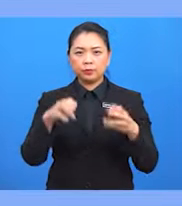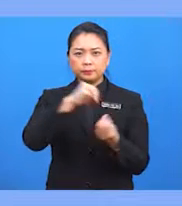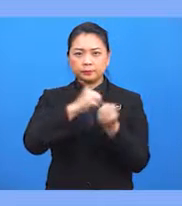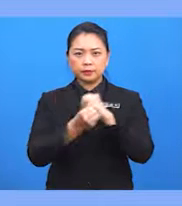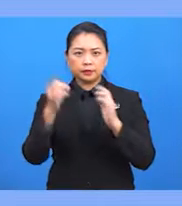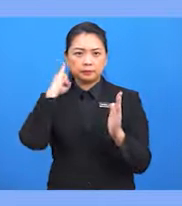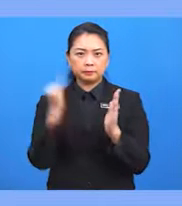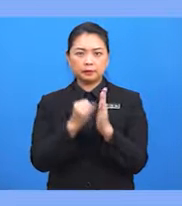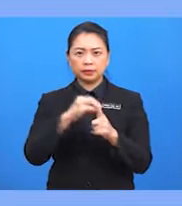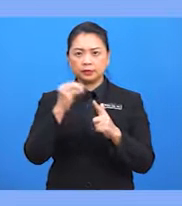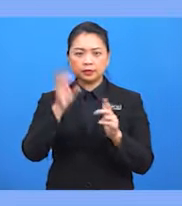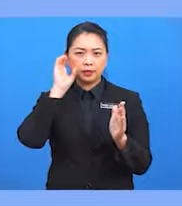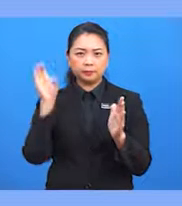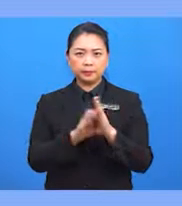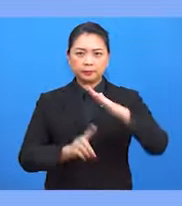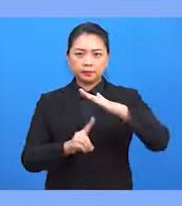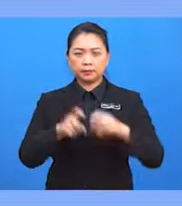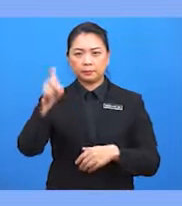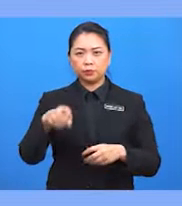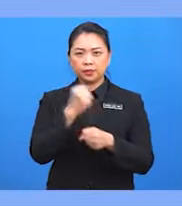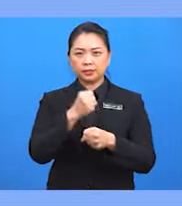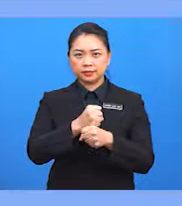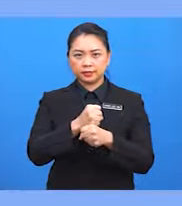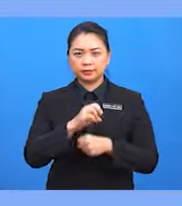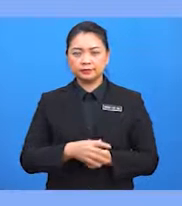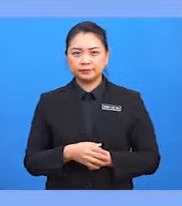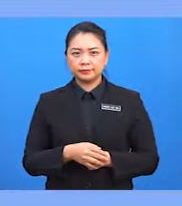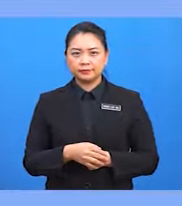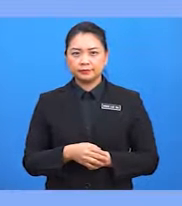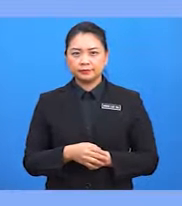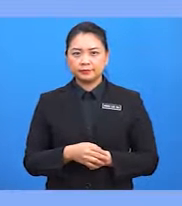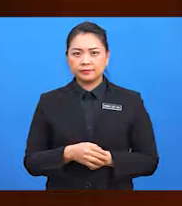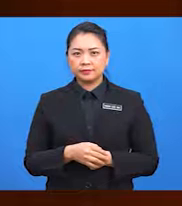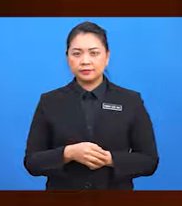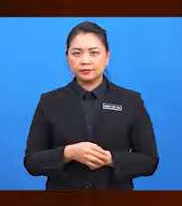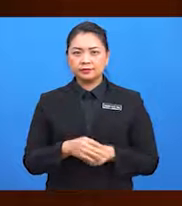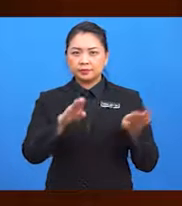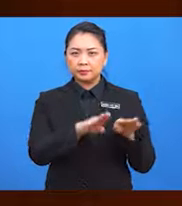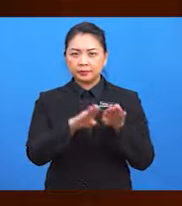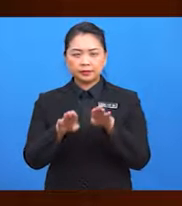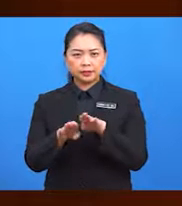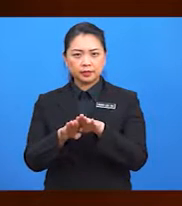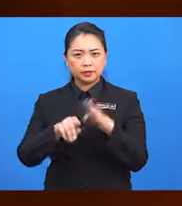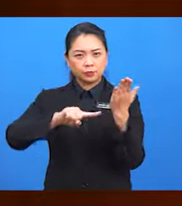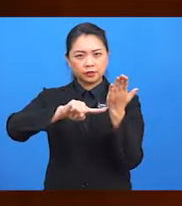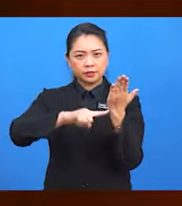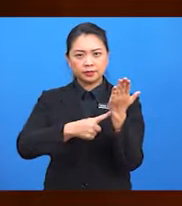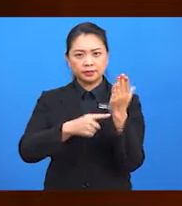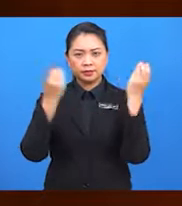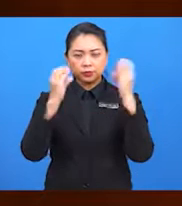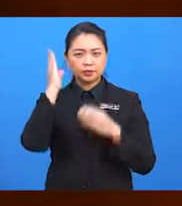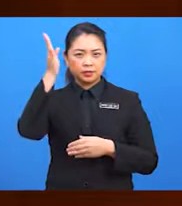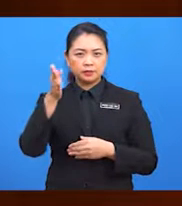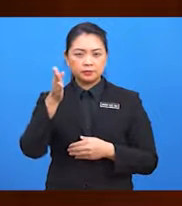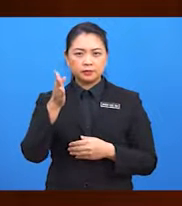atau gambar berdasarkan keperluan kerja yang ditetapkan. Sebagai pendahuluan, saya ingin